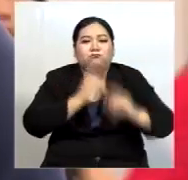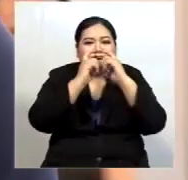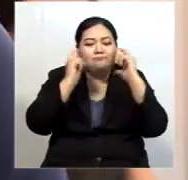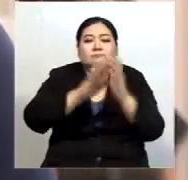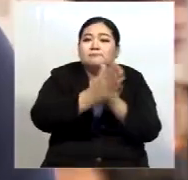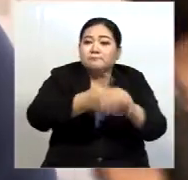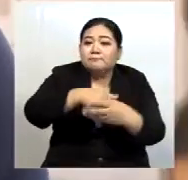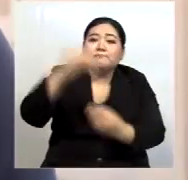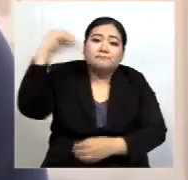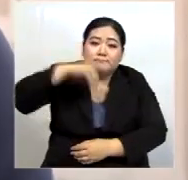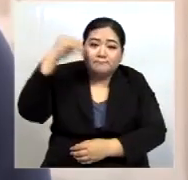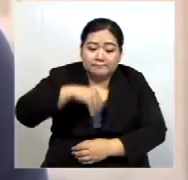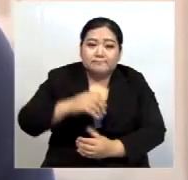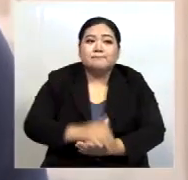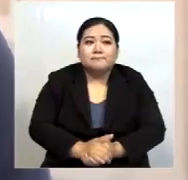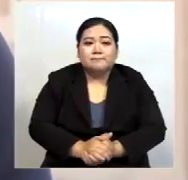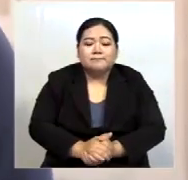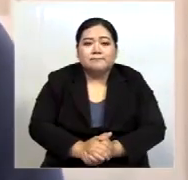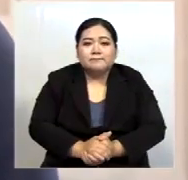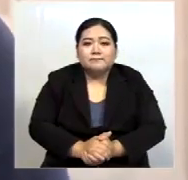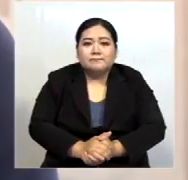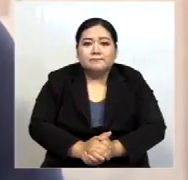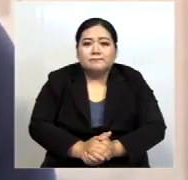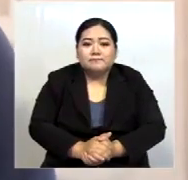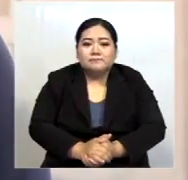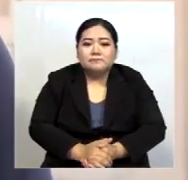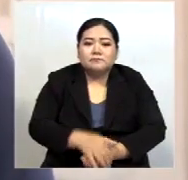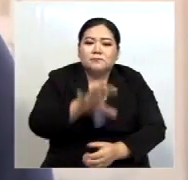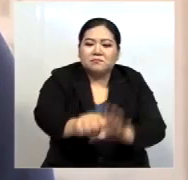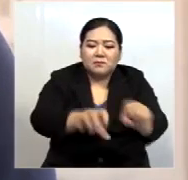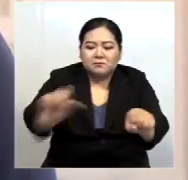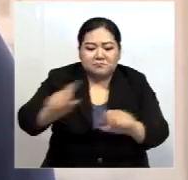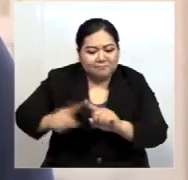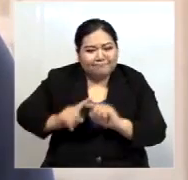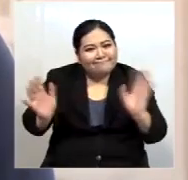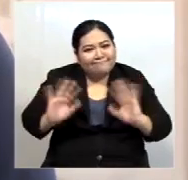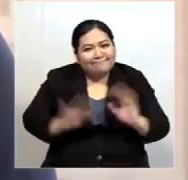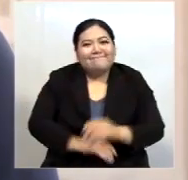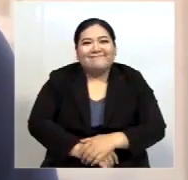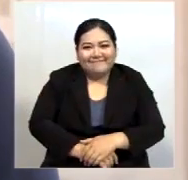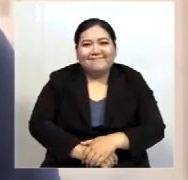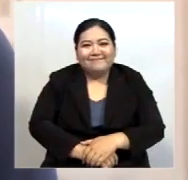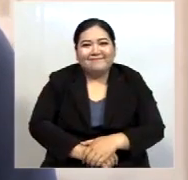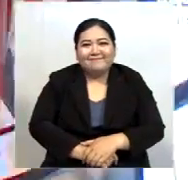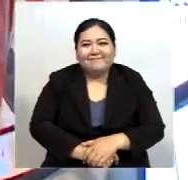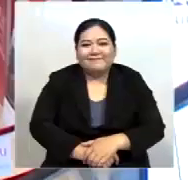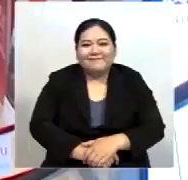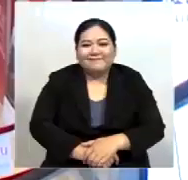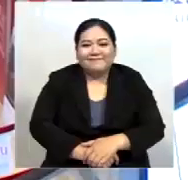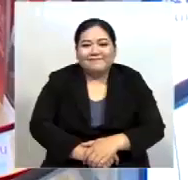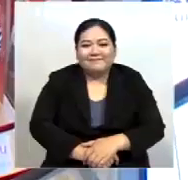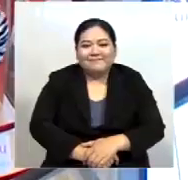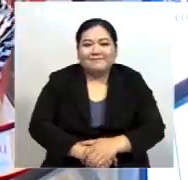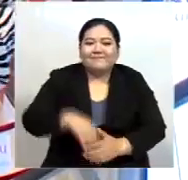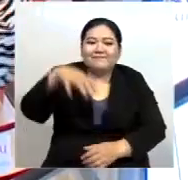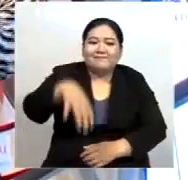นะครับสามคือล้างมือบ่อยๆนะครับล้างมือบ่อยๆแล้วก็หลีกเลี่ยงการสัมผัสจุดเสี่ยงต่างๆประมาณนี้ครับ ต้องบอกว่